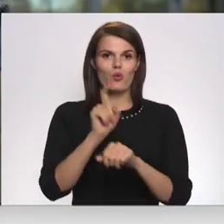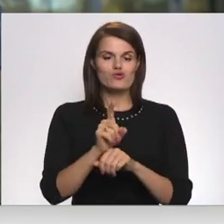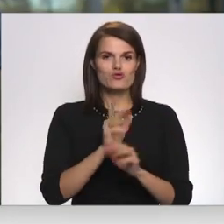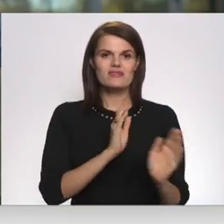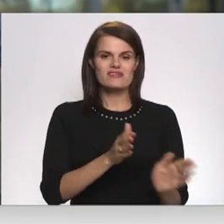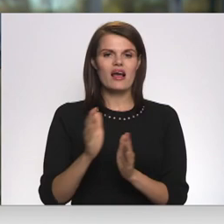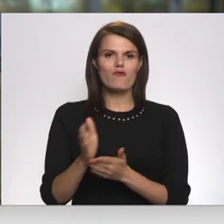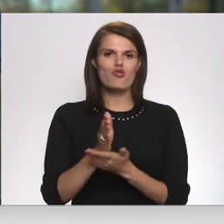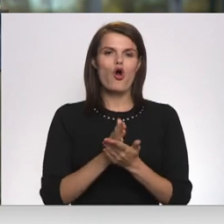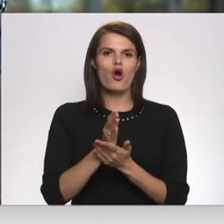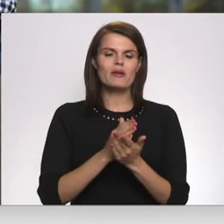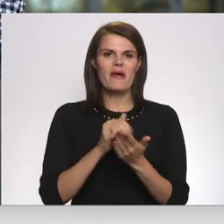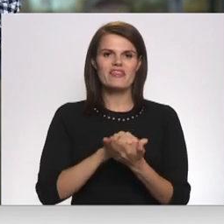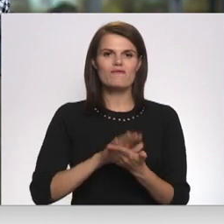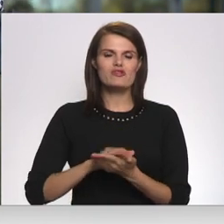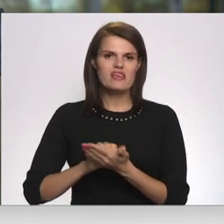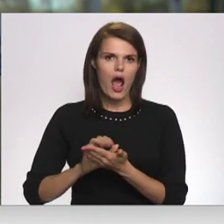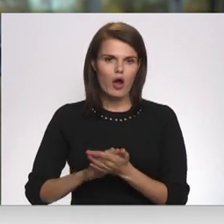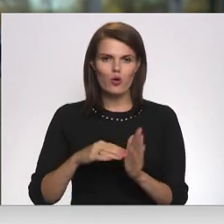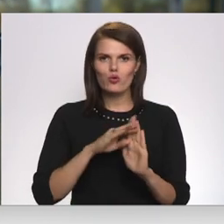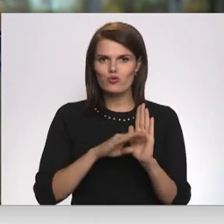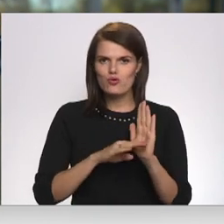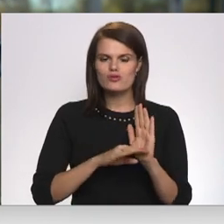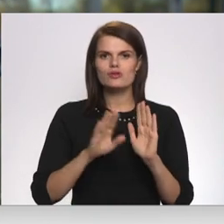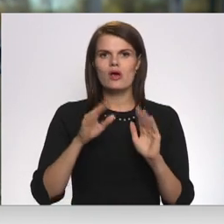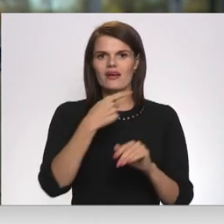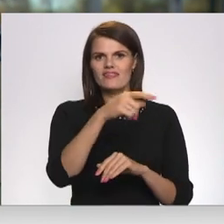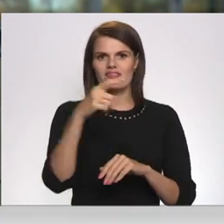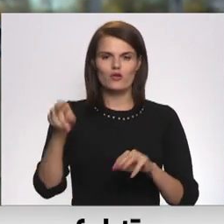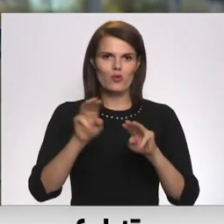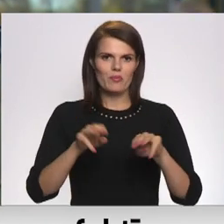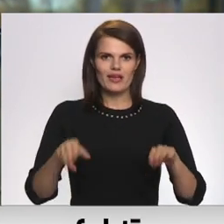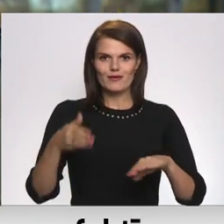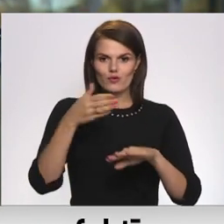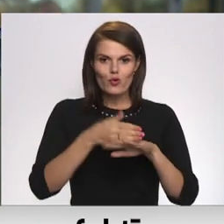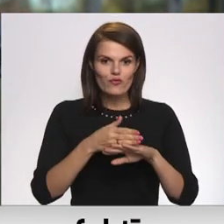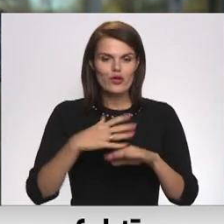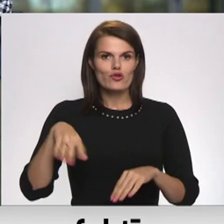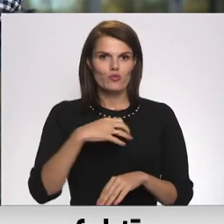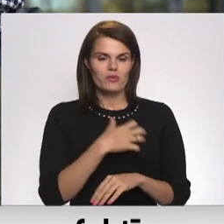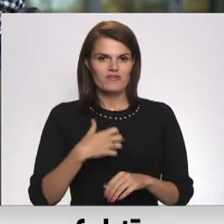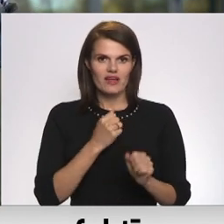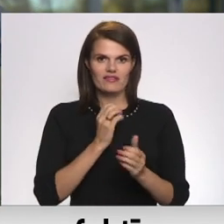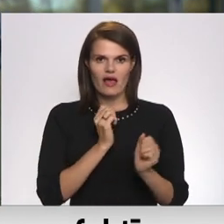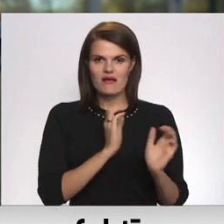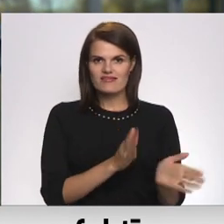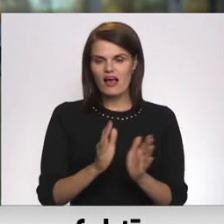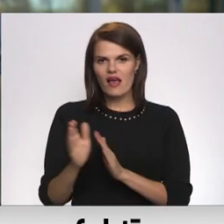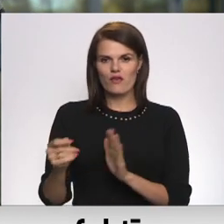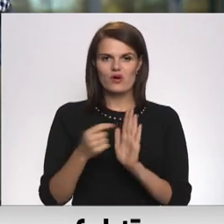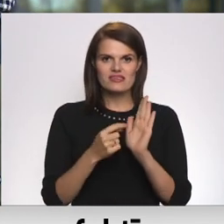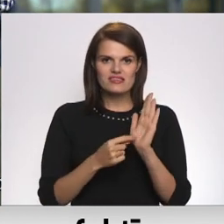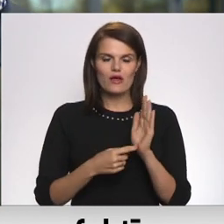aktus par visām ministrijām. Tostarp arī brīžiem bija tā, ka mums citu ministriju vietā nācās arī šo reālo saturu gatavot. Nu, attiecīgi, piemēram,